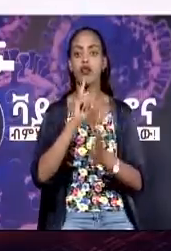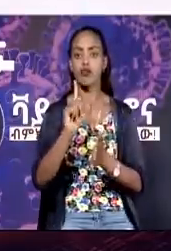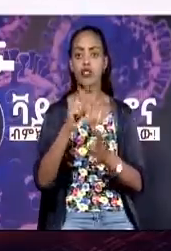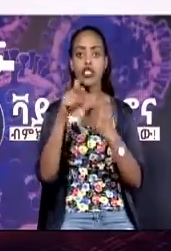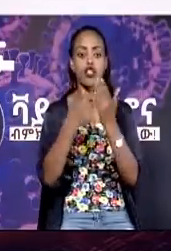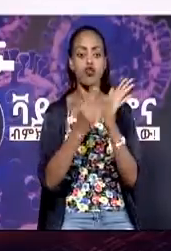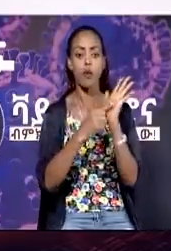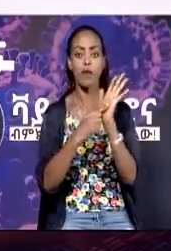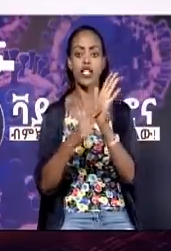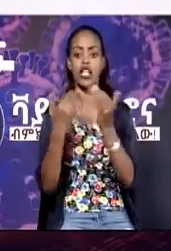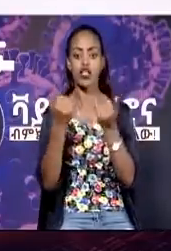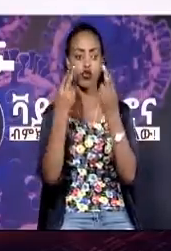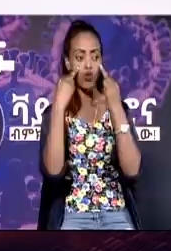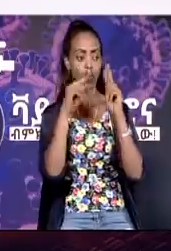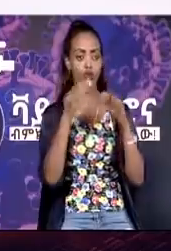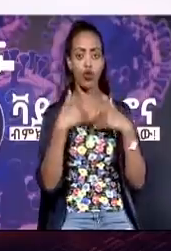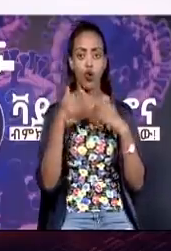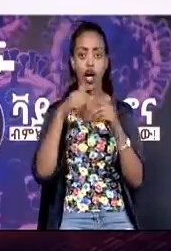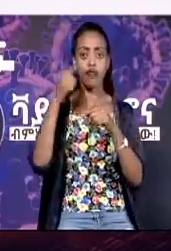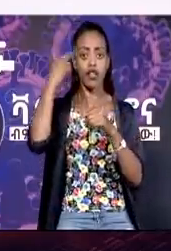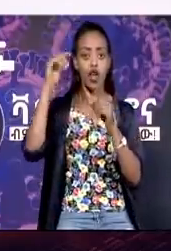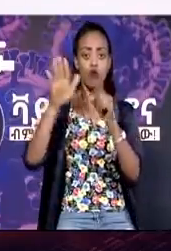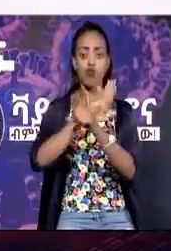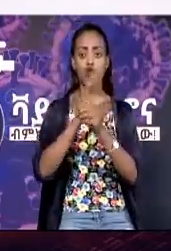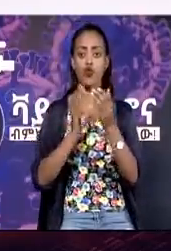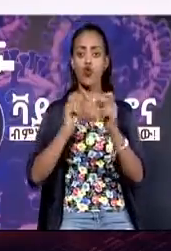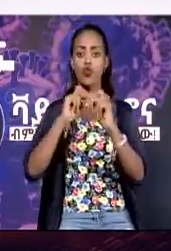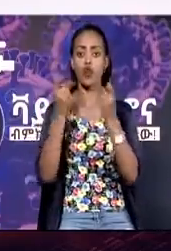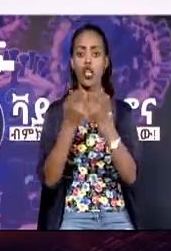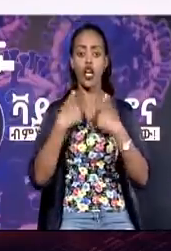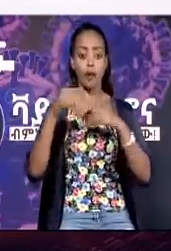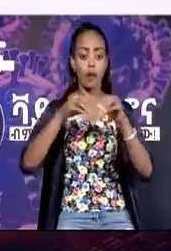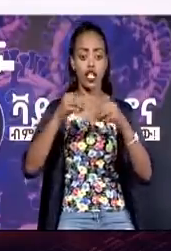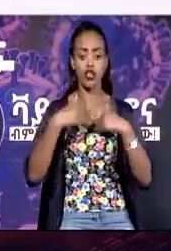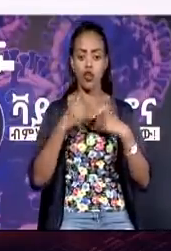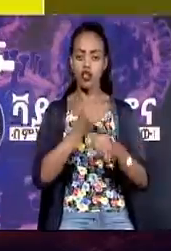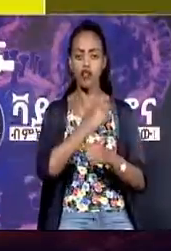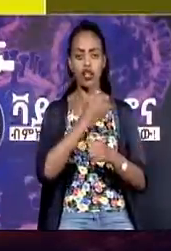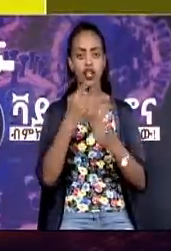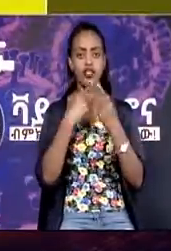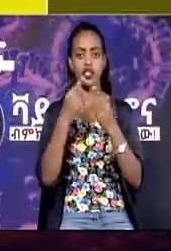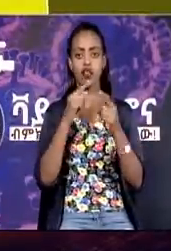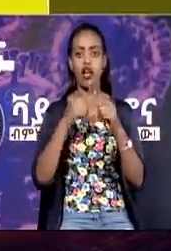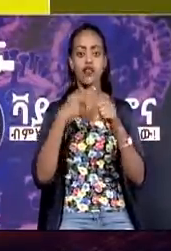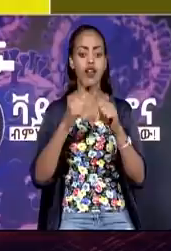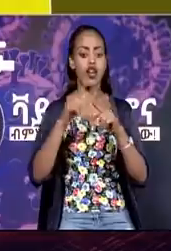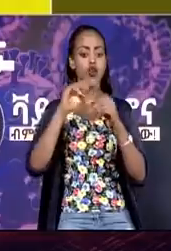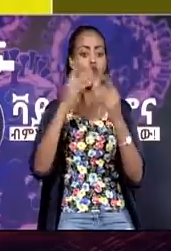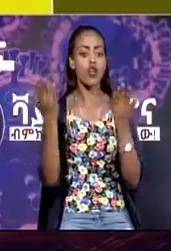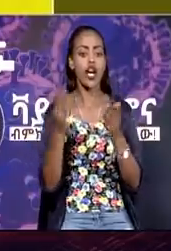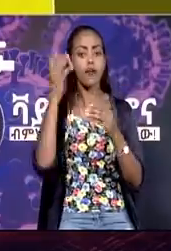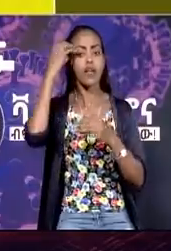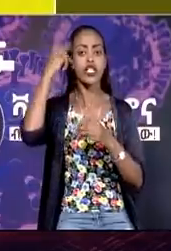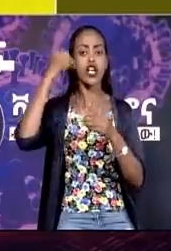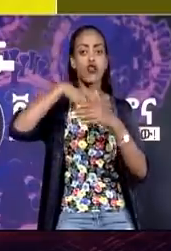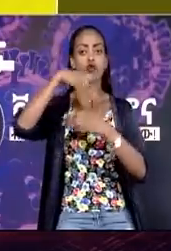ملكتات حزر عز اللوب وافتقرأي مولو ديمقراسي اللو نايم قصاص مسلا ليلكا دفرها تزارو اللوم أبستفال اللي قدات منقص تقرأي زوز